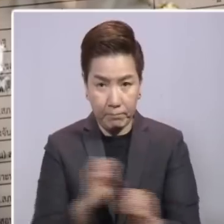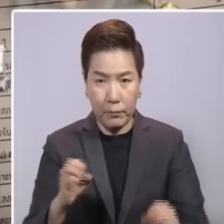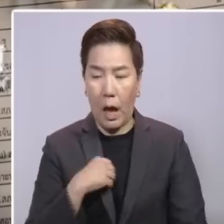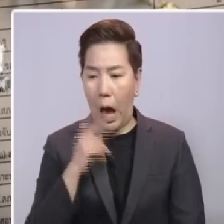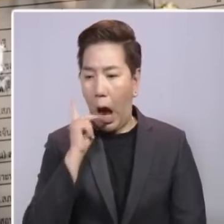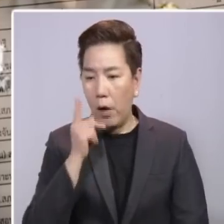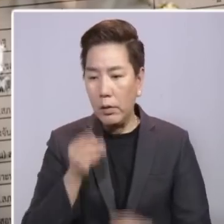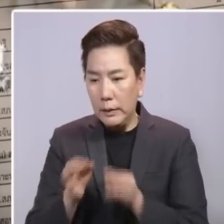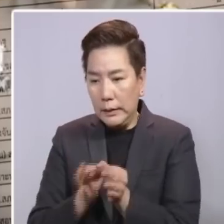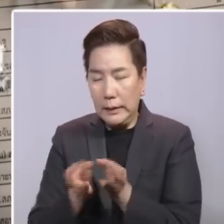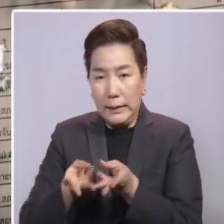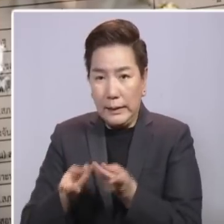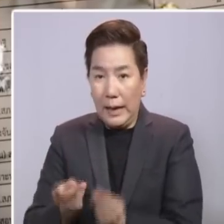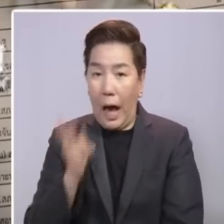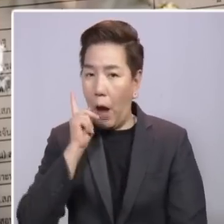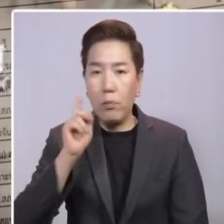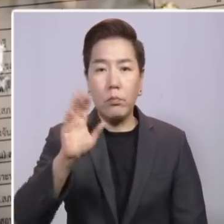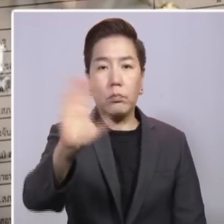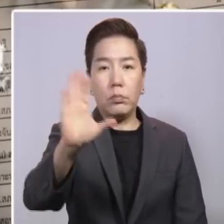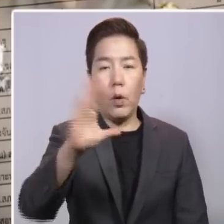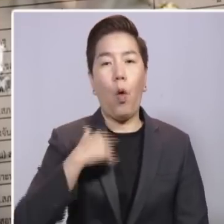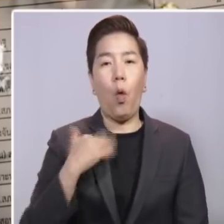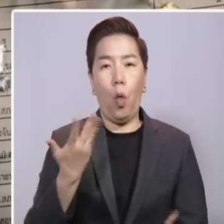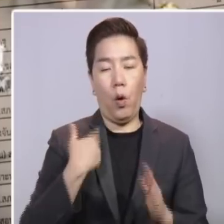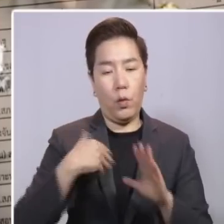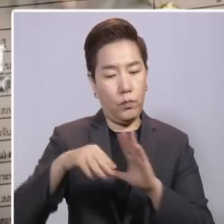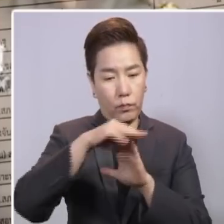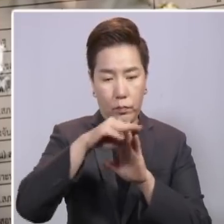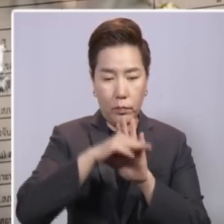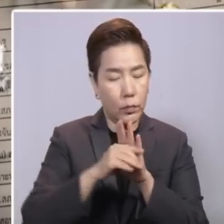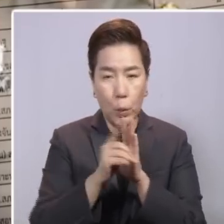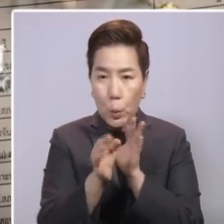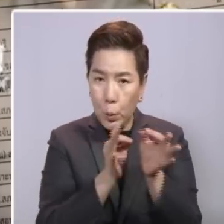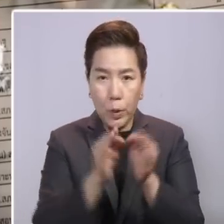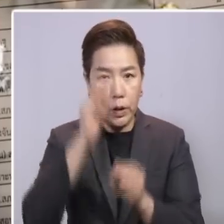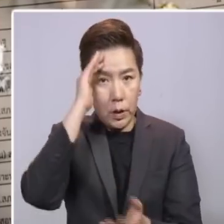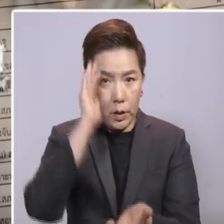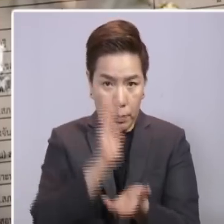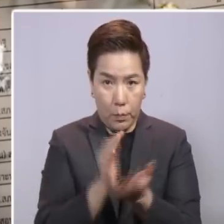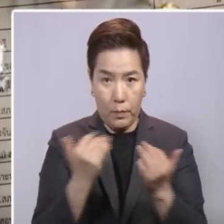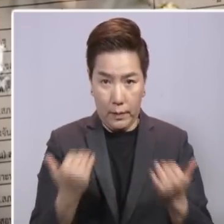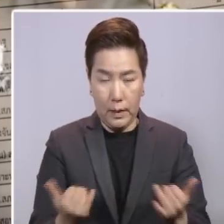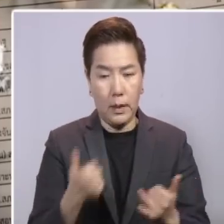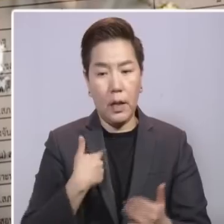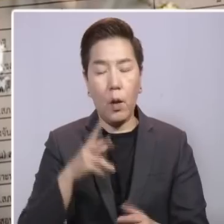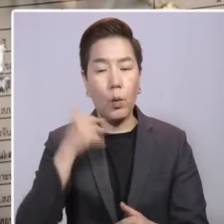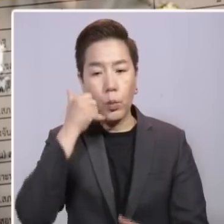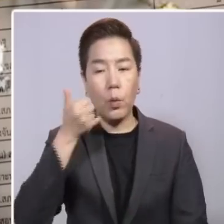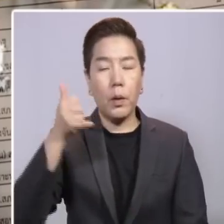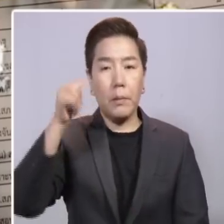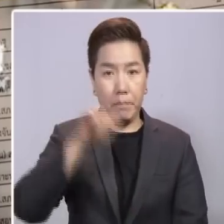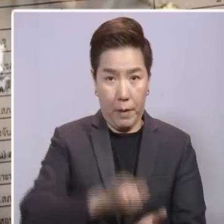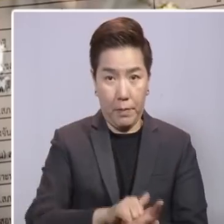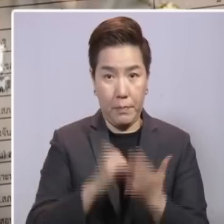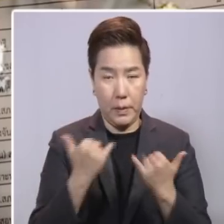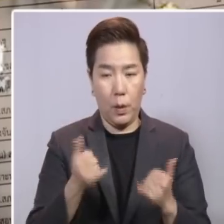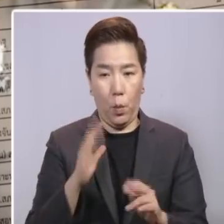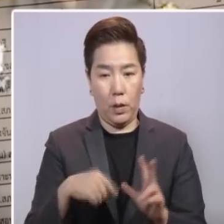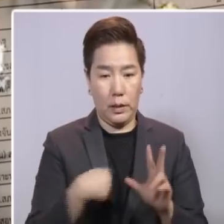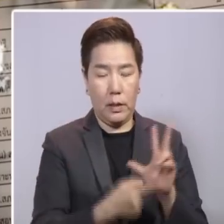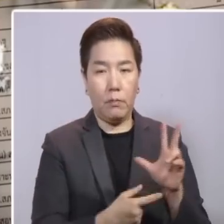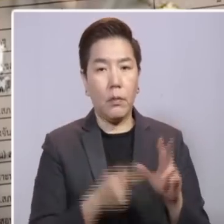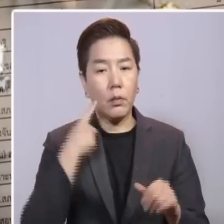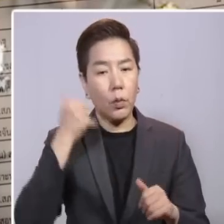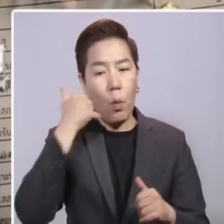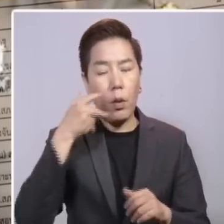าวนะครับเดี๋ยวจะขอชี้แจงผ่านขั้นตอนกระบวนการของสำนักงานตำรวจแห่งชาติเท่านั้นแล้วก็ตัดสายไปอีกเช่นกัน3คนตัดสายหมดเลย